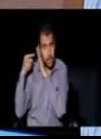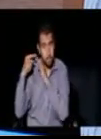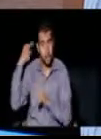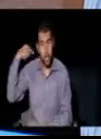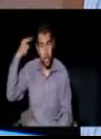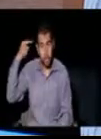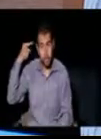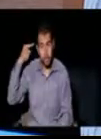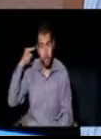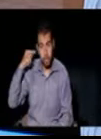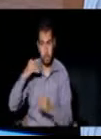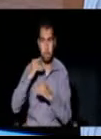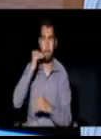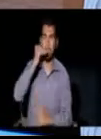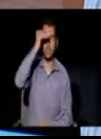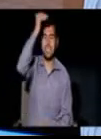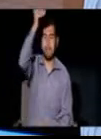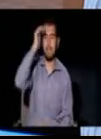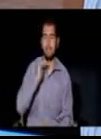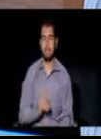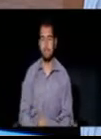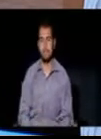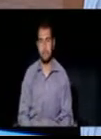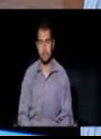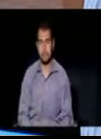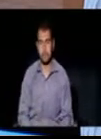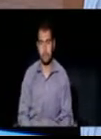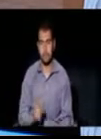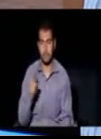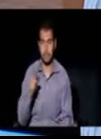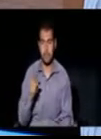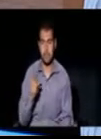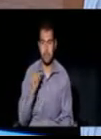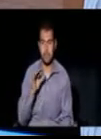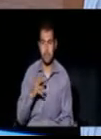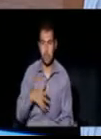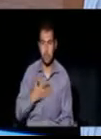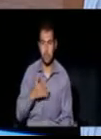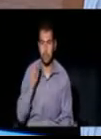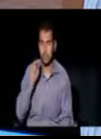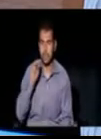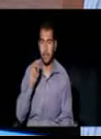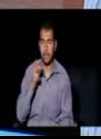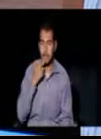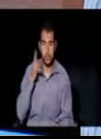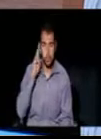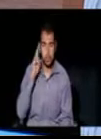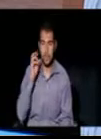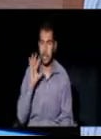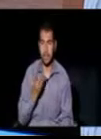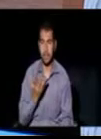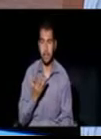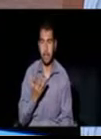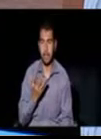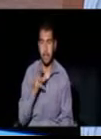ان السن يعني بيبقى متقارب وممكن هم اكبر منك، بس انا عارف ان هم بيحبوكي، بيتفاعلوا معاكي، بيتواصلوا معاكي، وبيحبوا يفضفضوا. اما بيفضفضوا